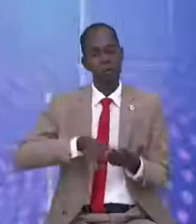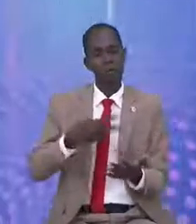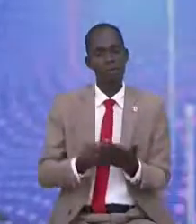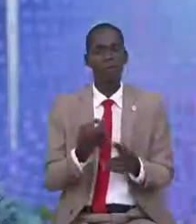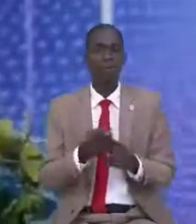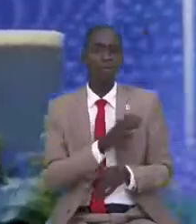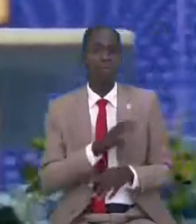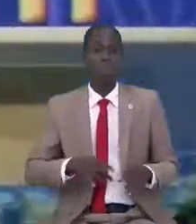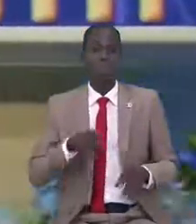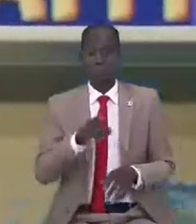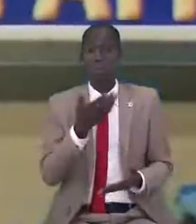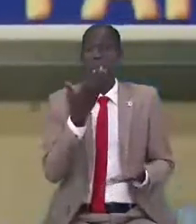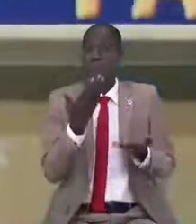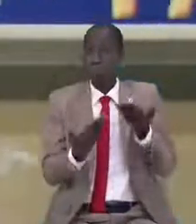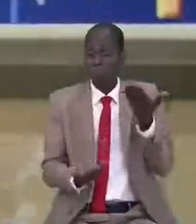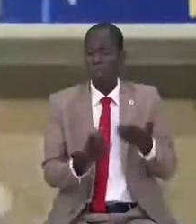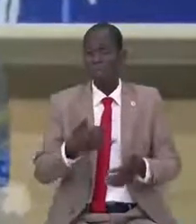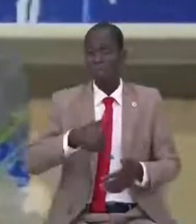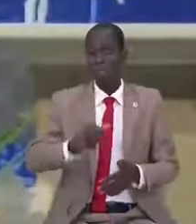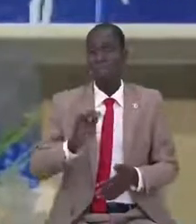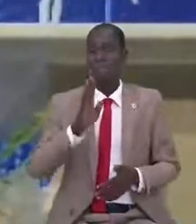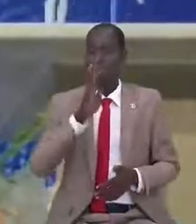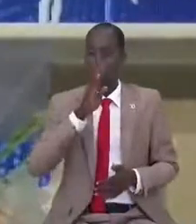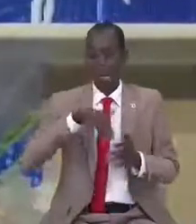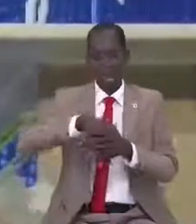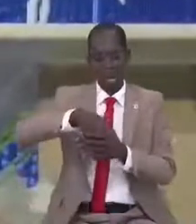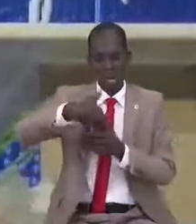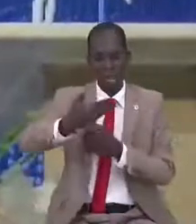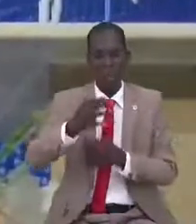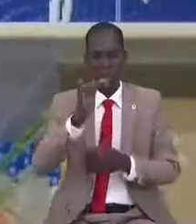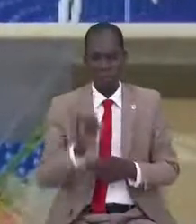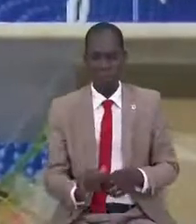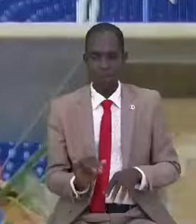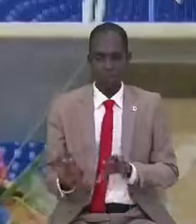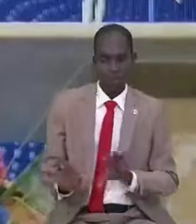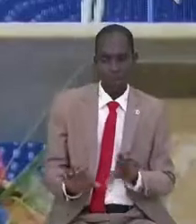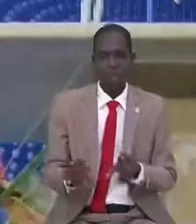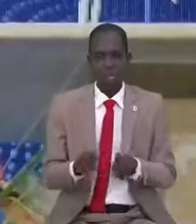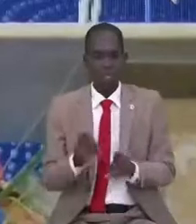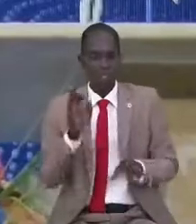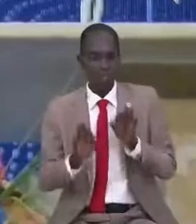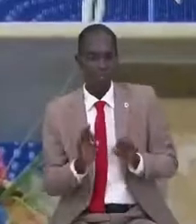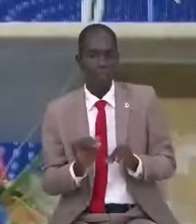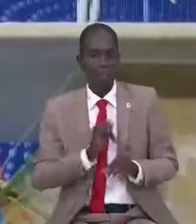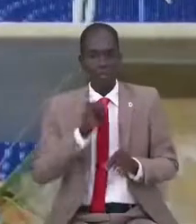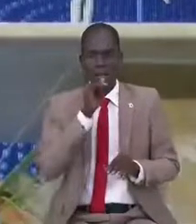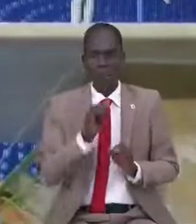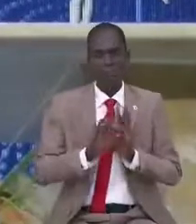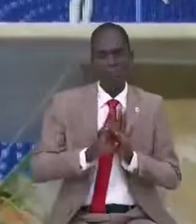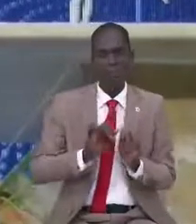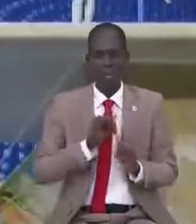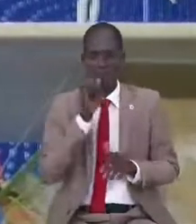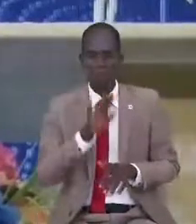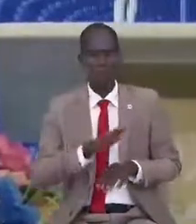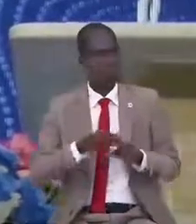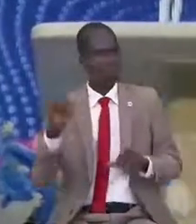Ils sont déchus de Christ. Ils pourraient extérieurement agir comme je suis enfant de Dieu, je suis croyant.